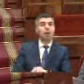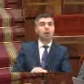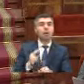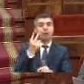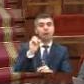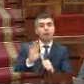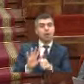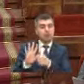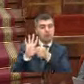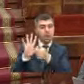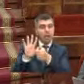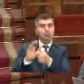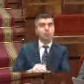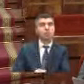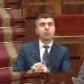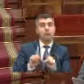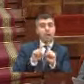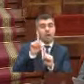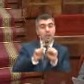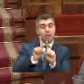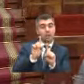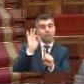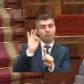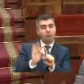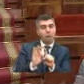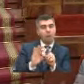2016 ل 11% 2018 ل 7% سنه